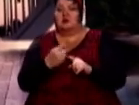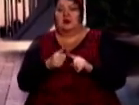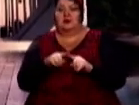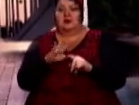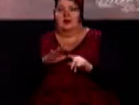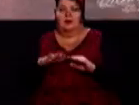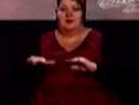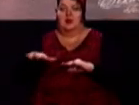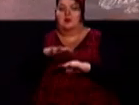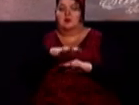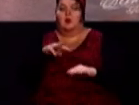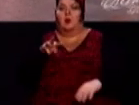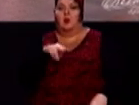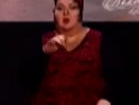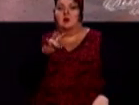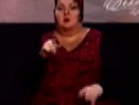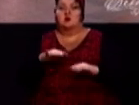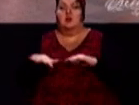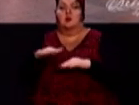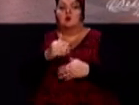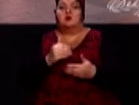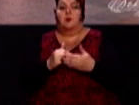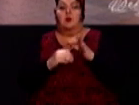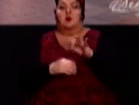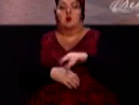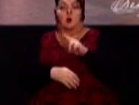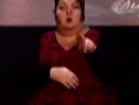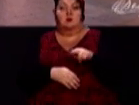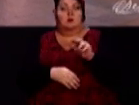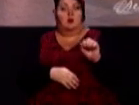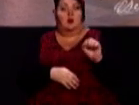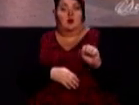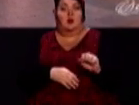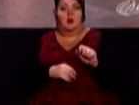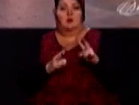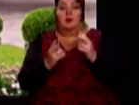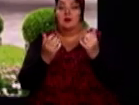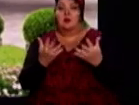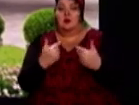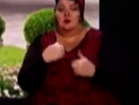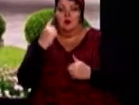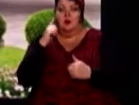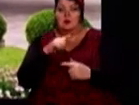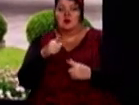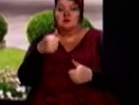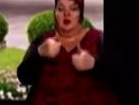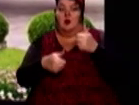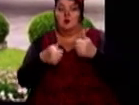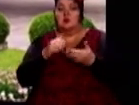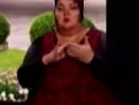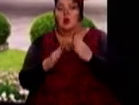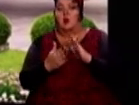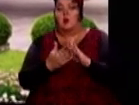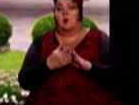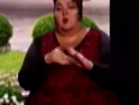території Майдану, це на площі перед обласною державною адміністрацією. Наскільки я знаю, за конкурсними умовами,